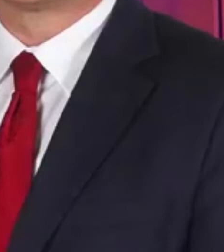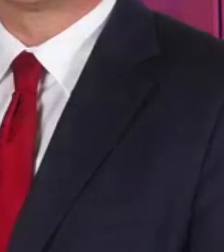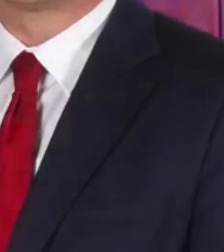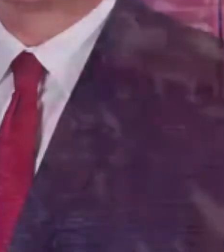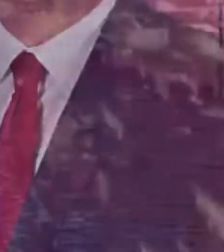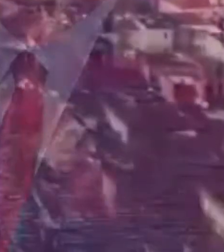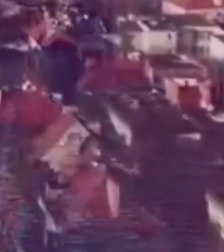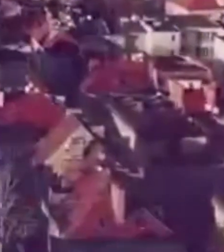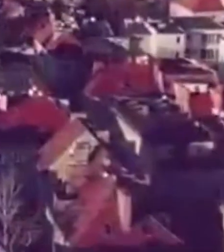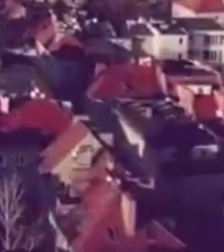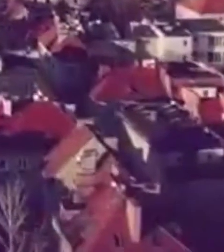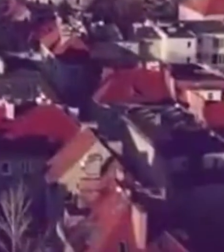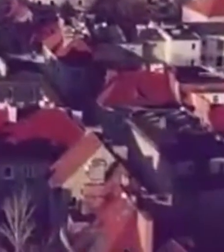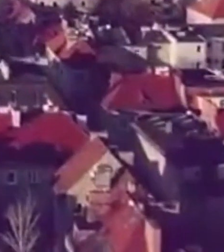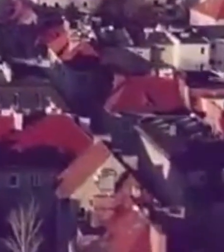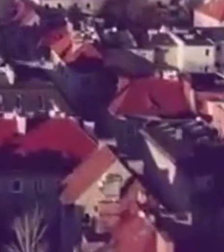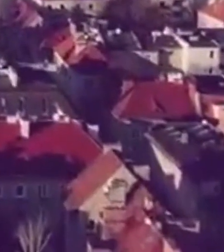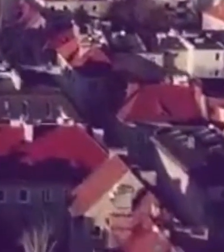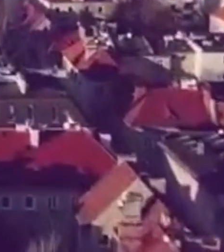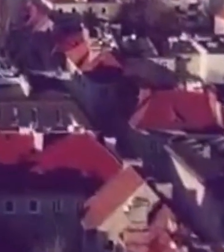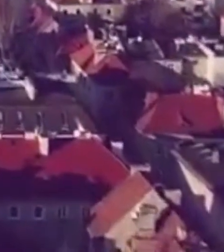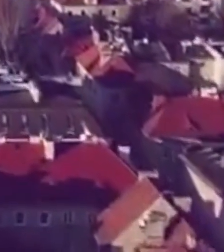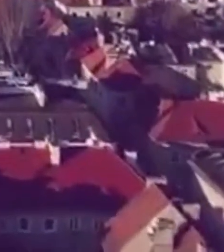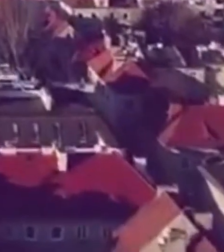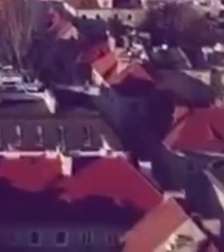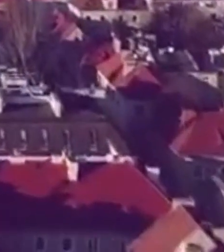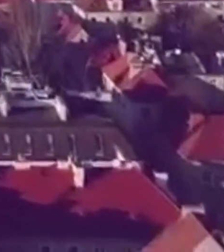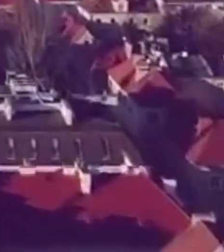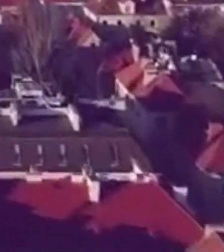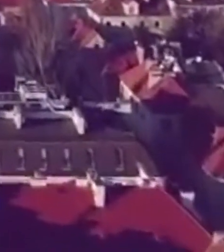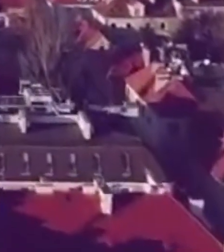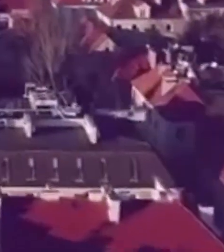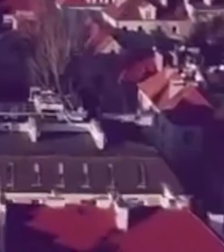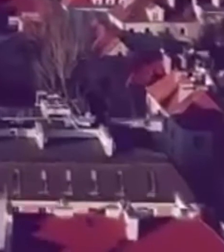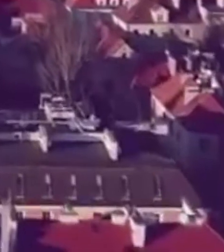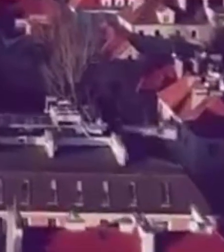cześć cześć cześć